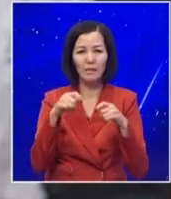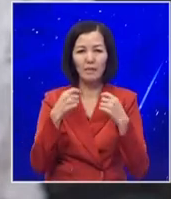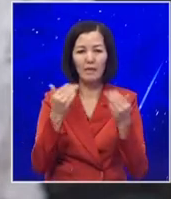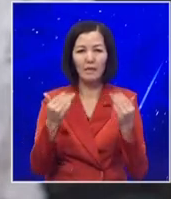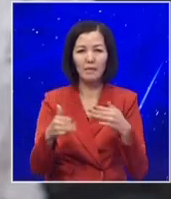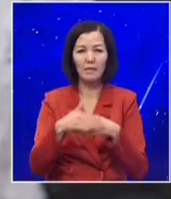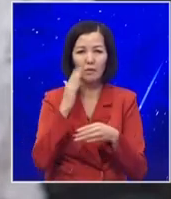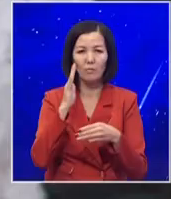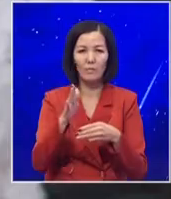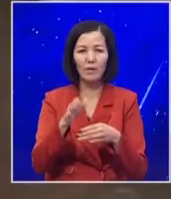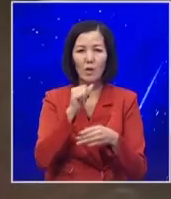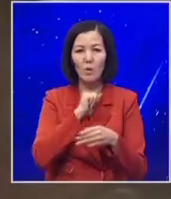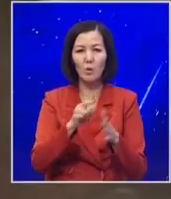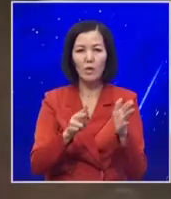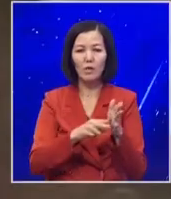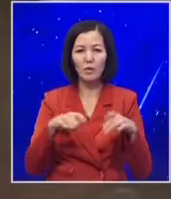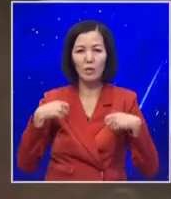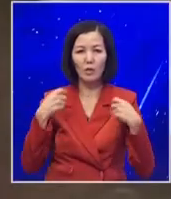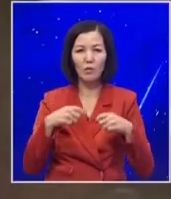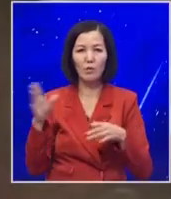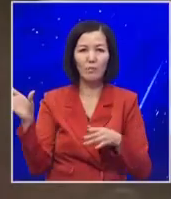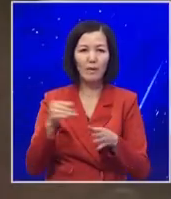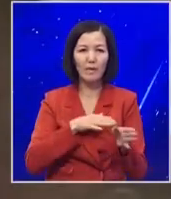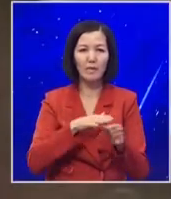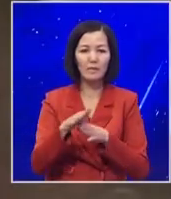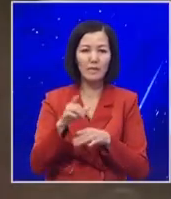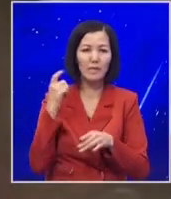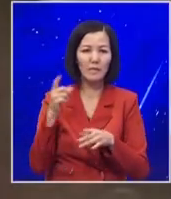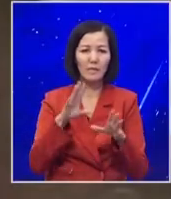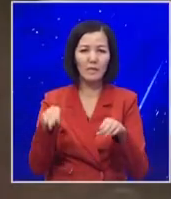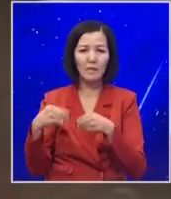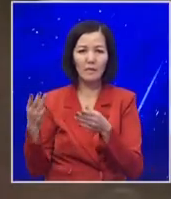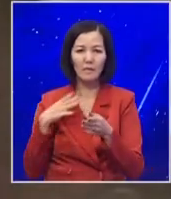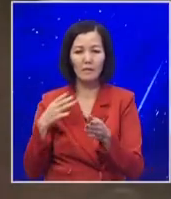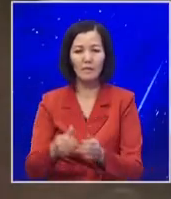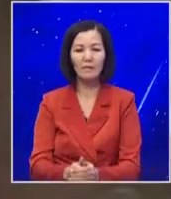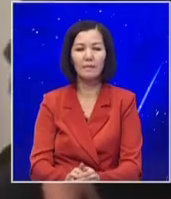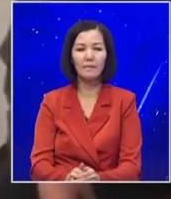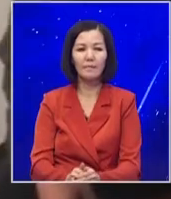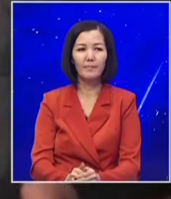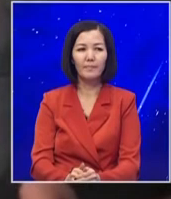қабылданады. Ал ұрланған 7 бас ұсақ мал түгелдей заңды иелеріне қайтарылған.